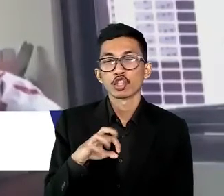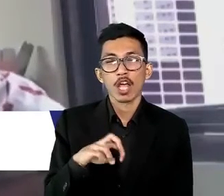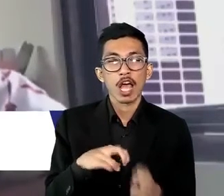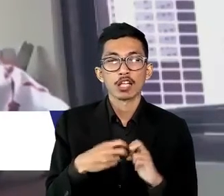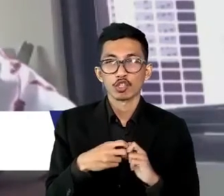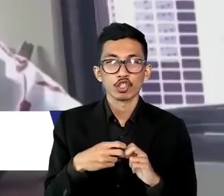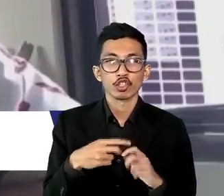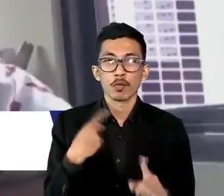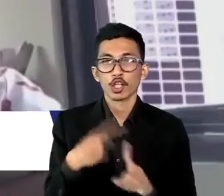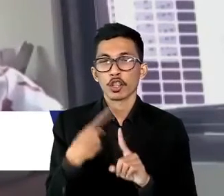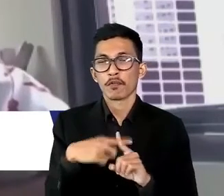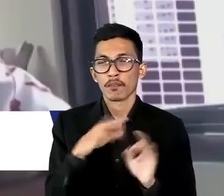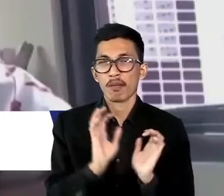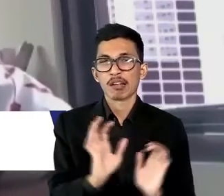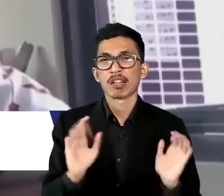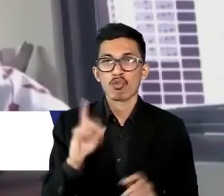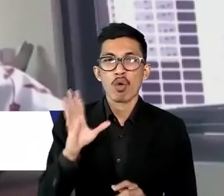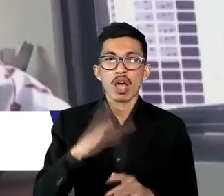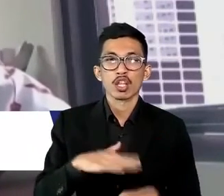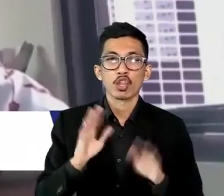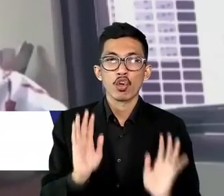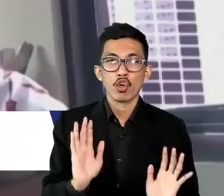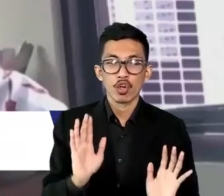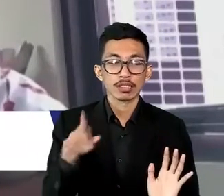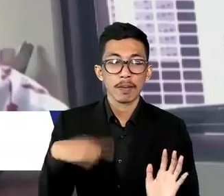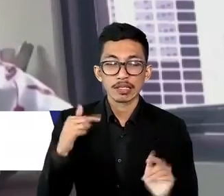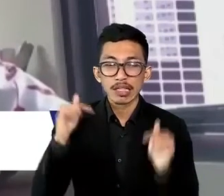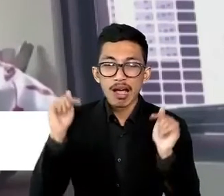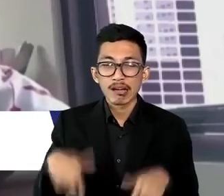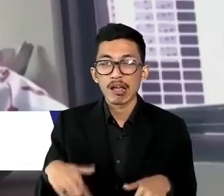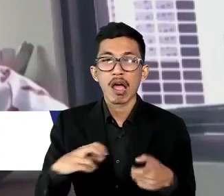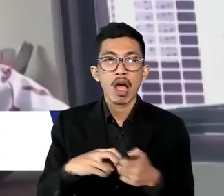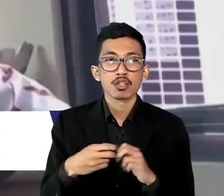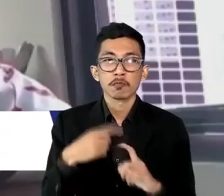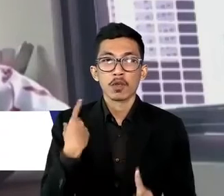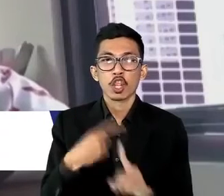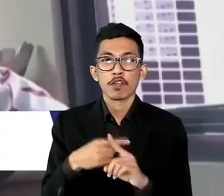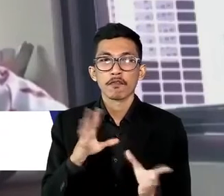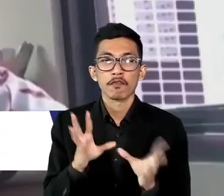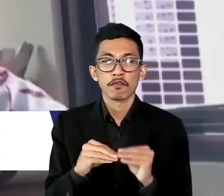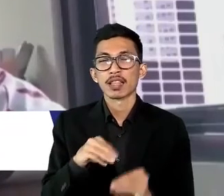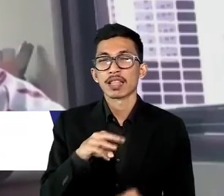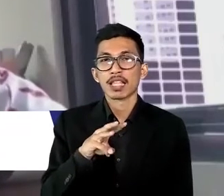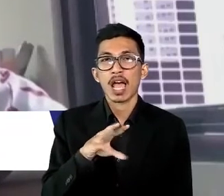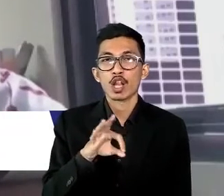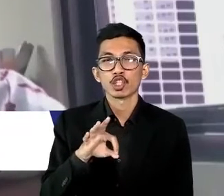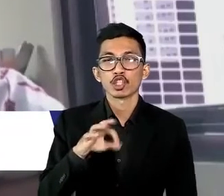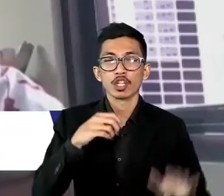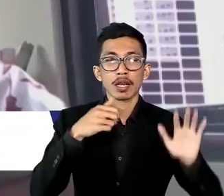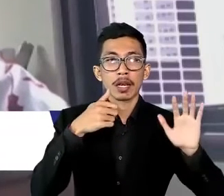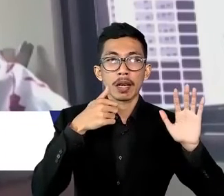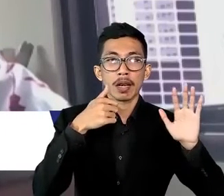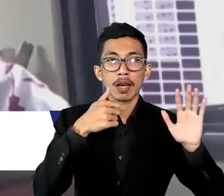aktif per harinya. Dan sampai dengan hari ini, rata-rata kasus harian aktif kami itu mencapai angka 360 kasus per